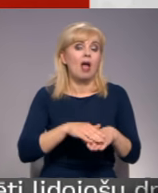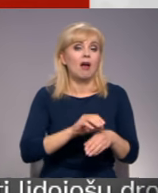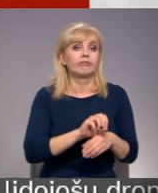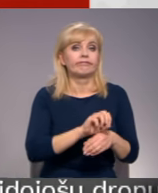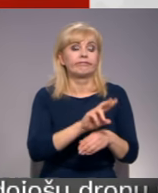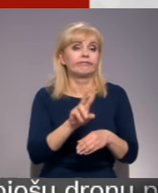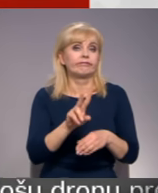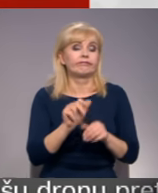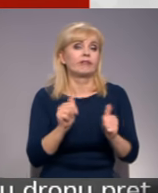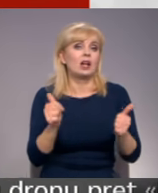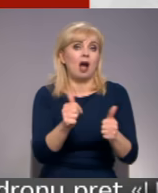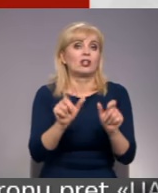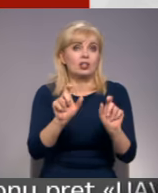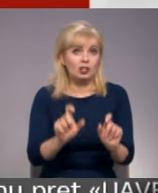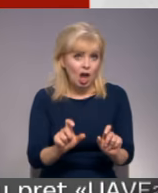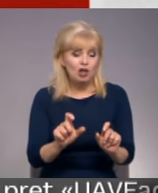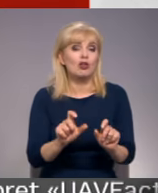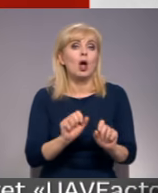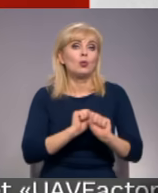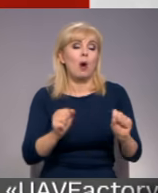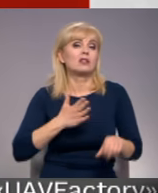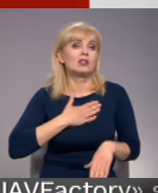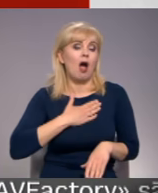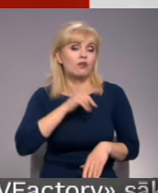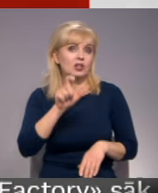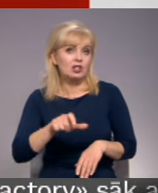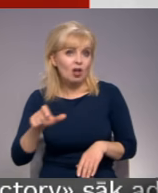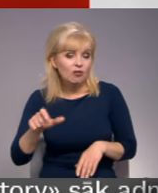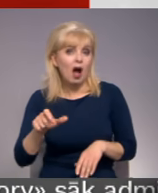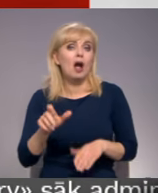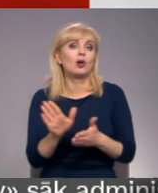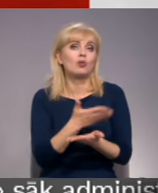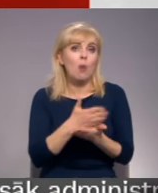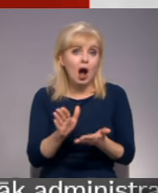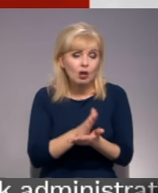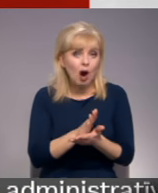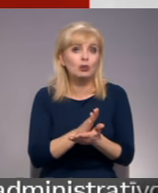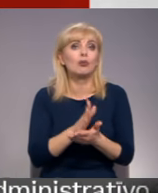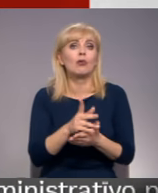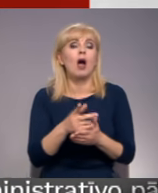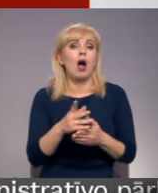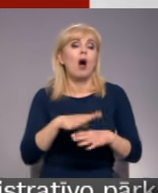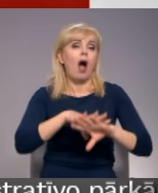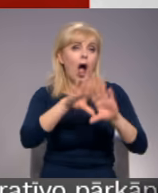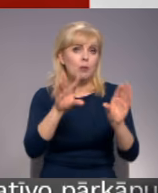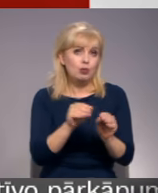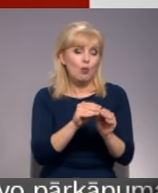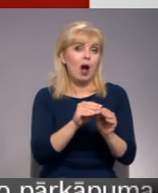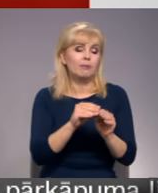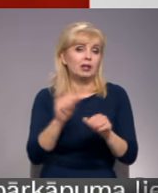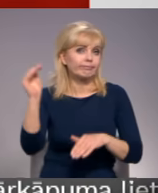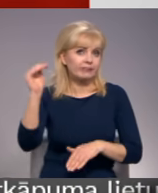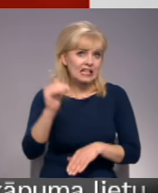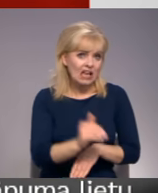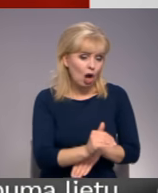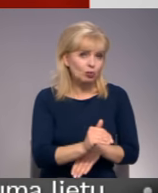dienas. Modozējam savus spēkus un tiekam arī galā arī bez to sakarā, to, ka naktī apjomi kritušies ar